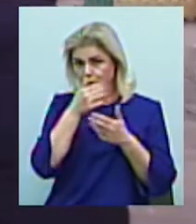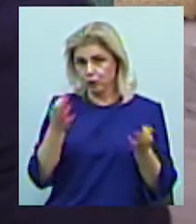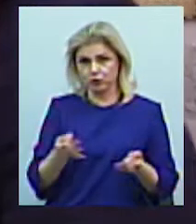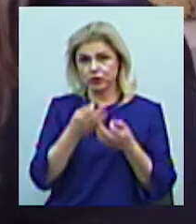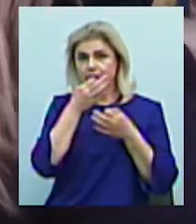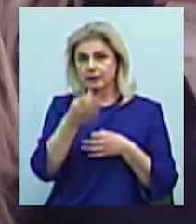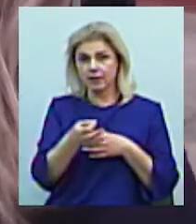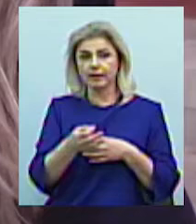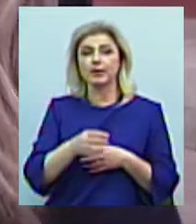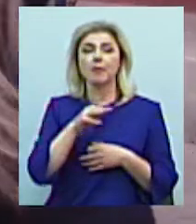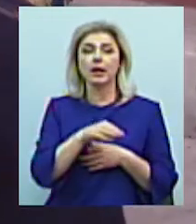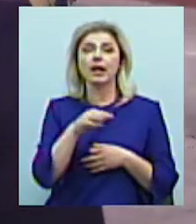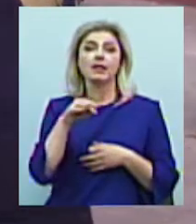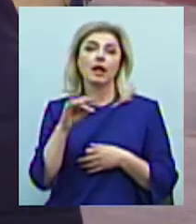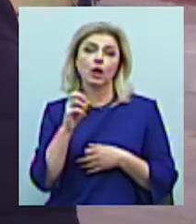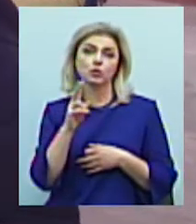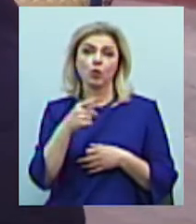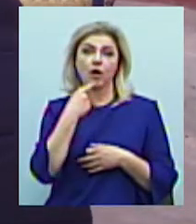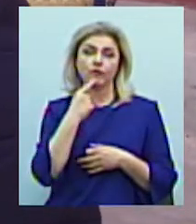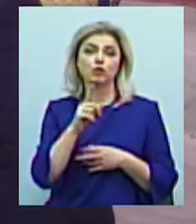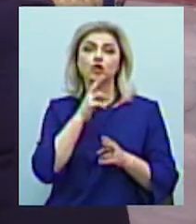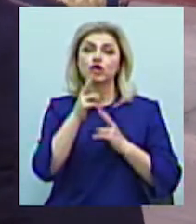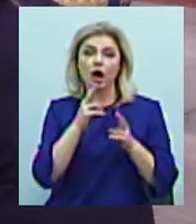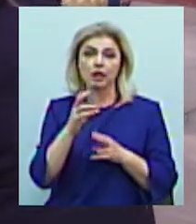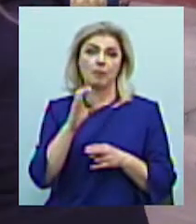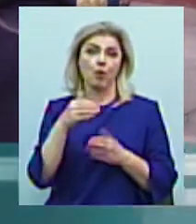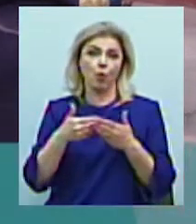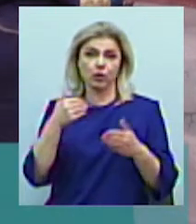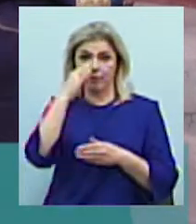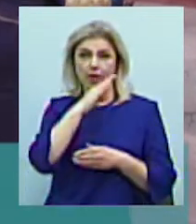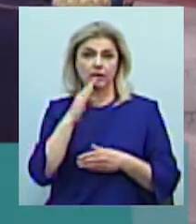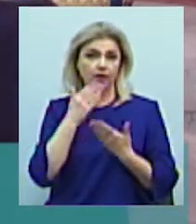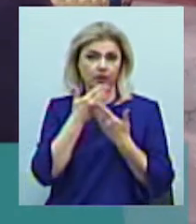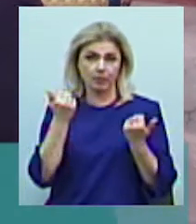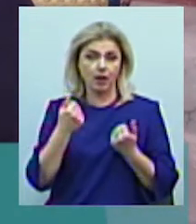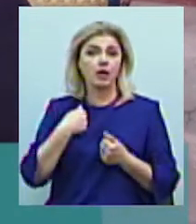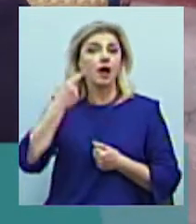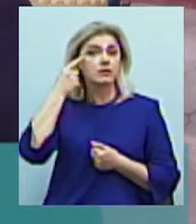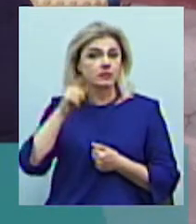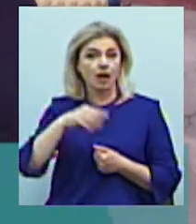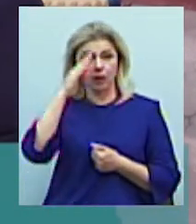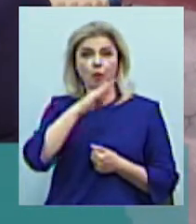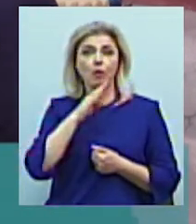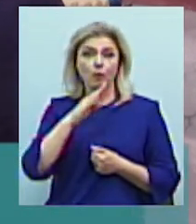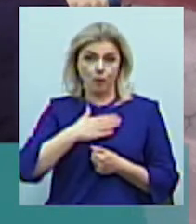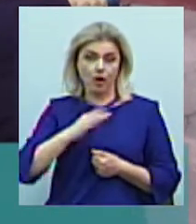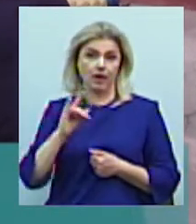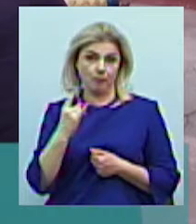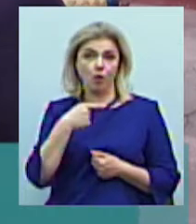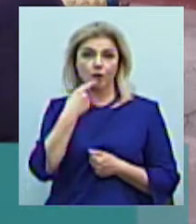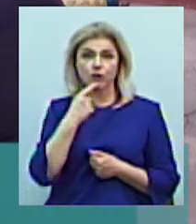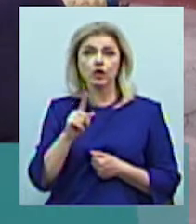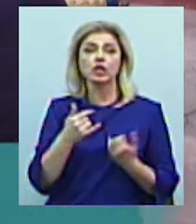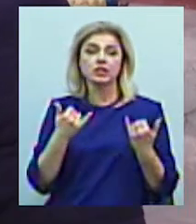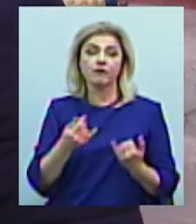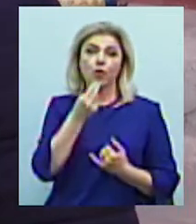сказати. Марія Тарасюк говорить, нарікань з боку батьків немає. Я знаю, що мій дитина говорить. Я знаю, що моя дитина говорить. Сьогодні